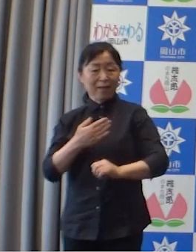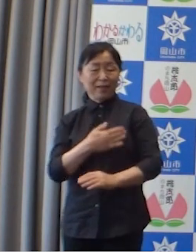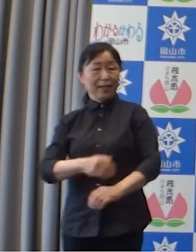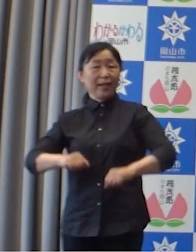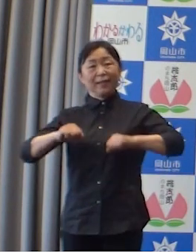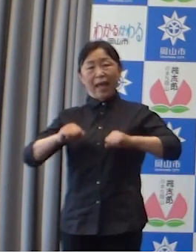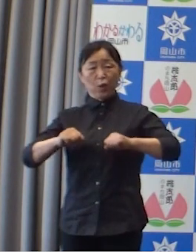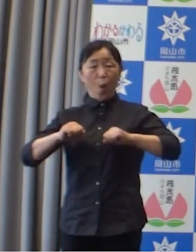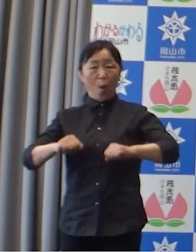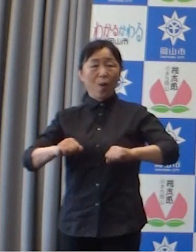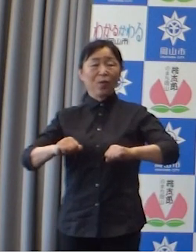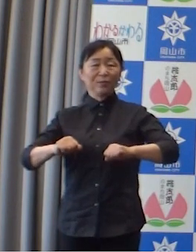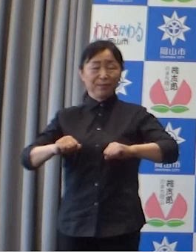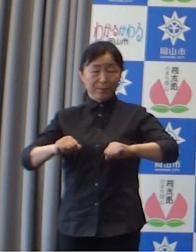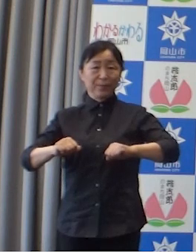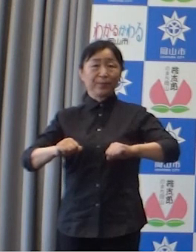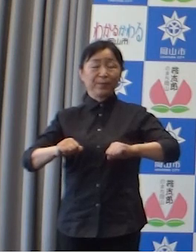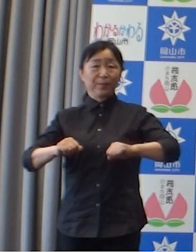健康